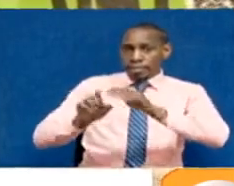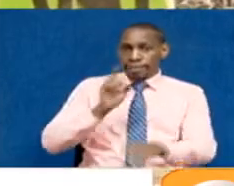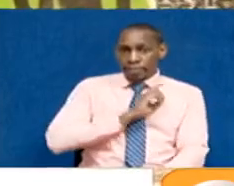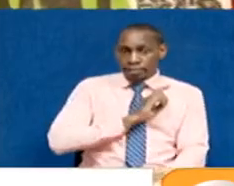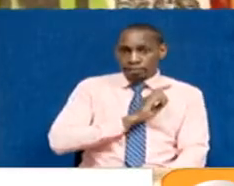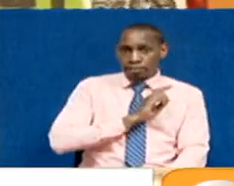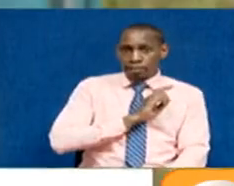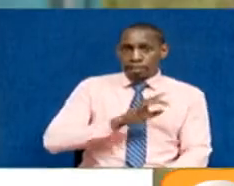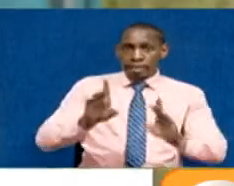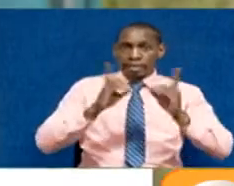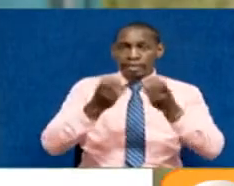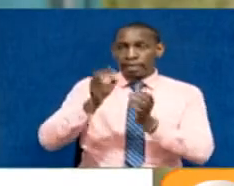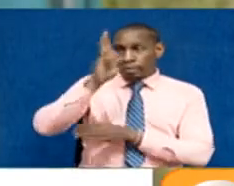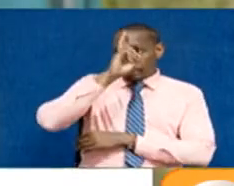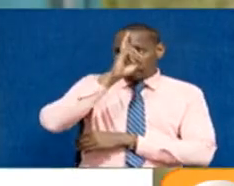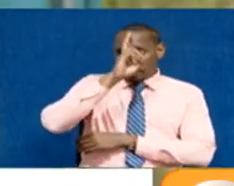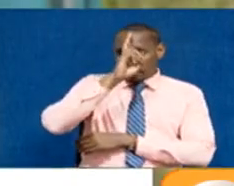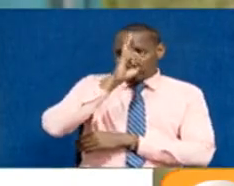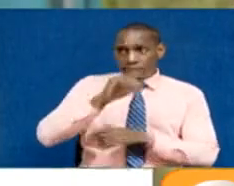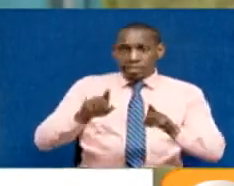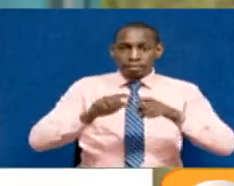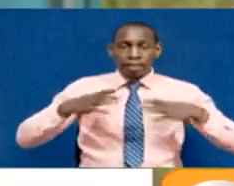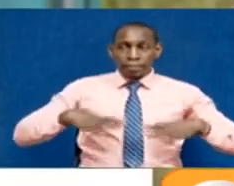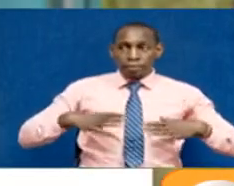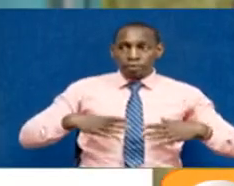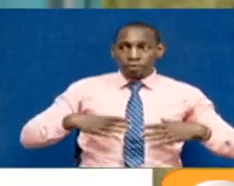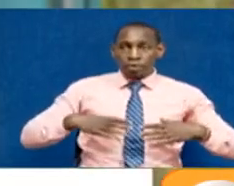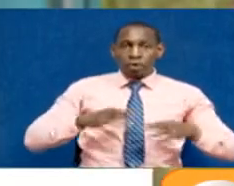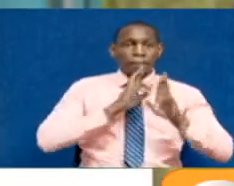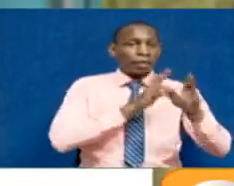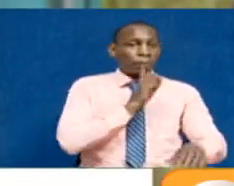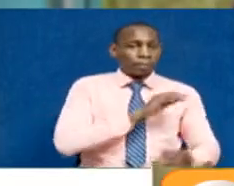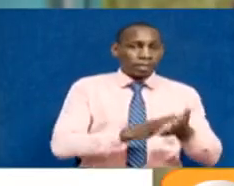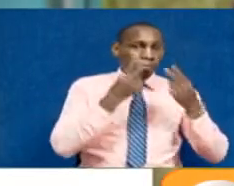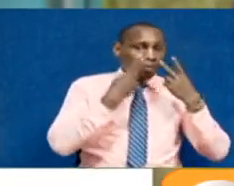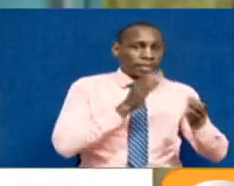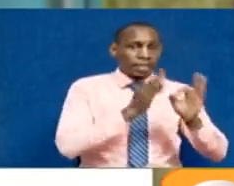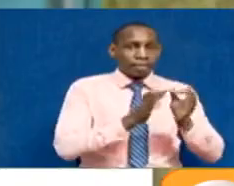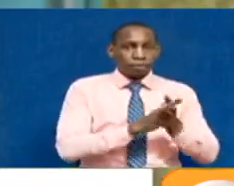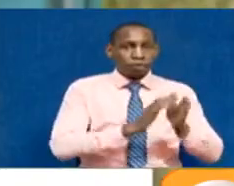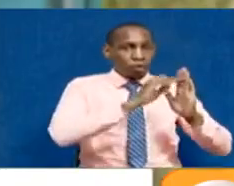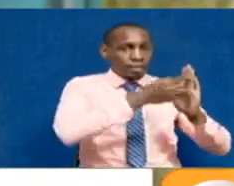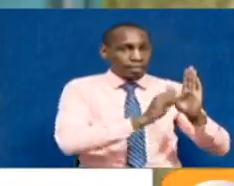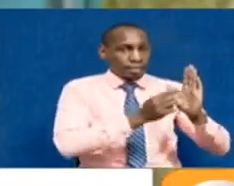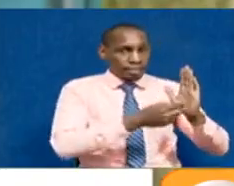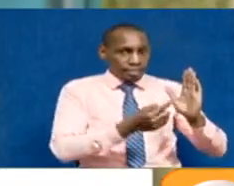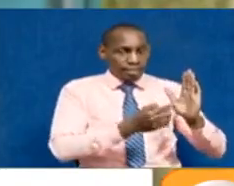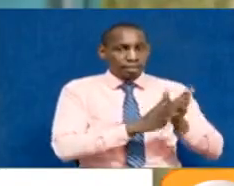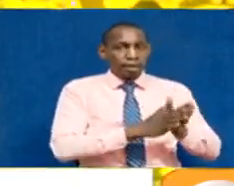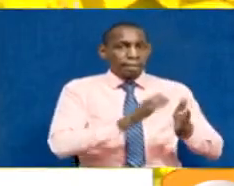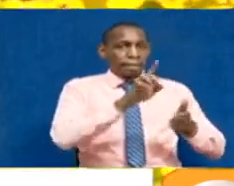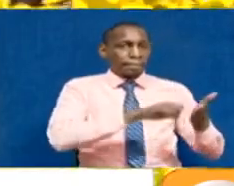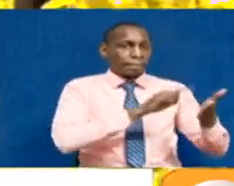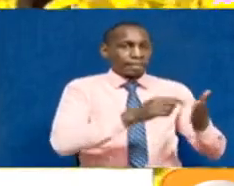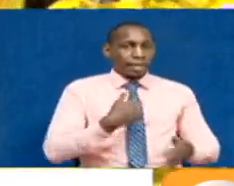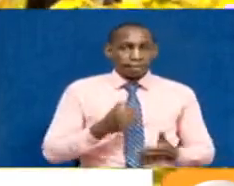na department ya polisi, raia ambao wamestaki kule, tuangalie kama iko kwa orodha ya zile ambazo zimekuwa kwa